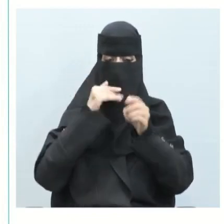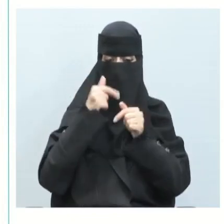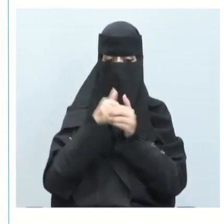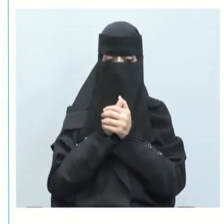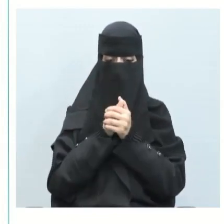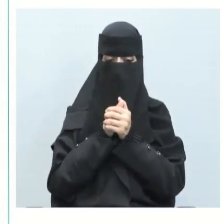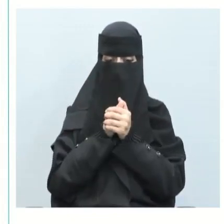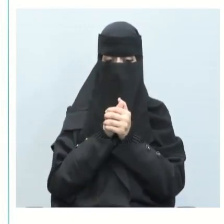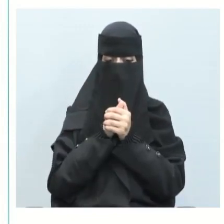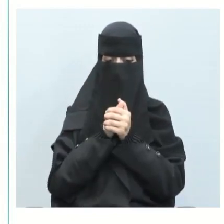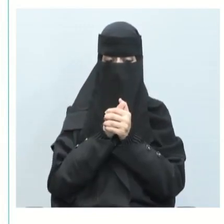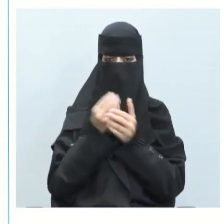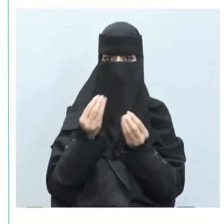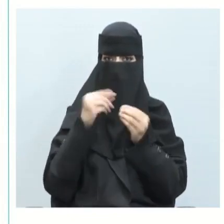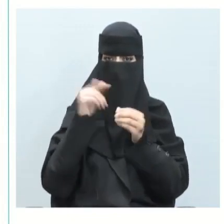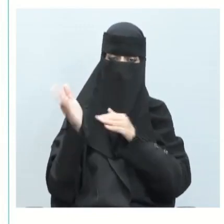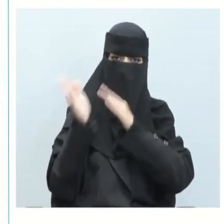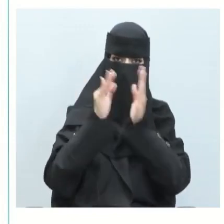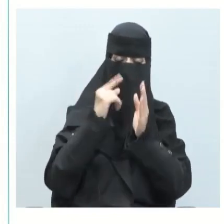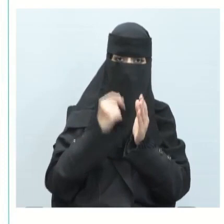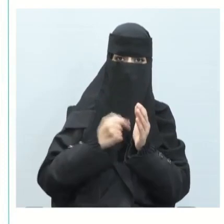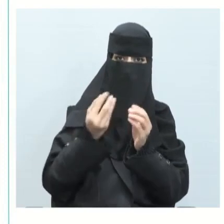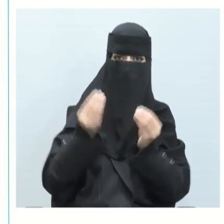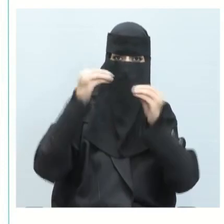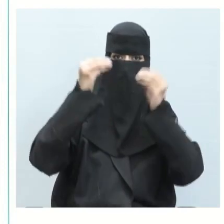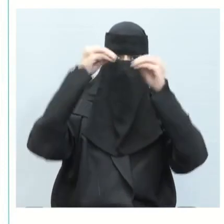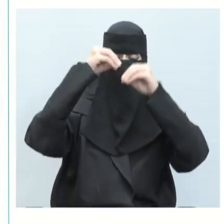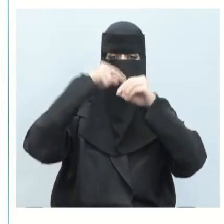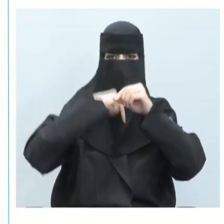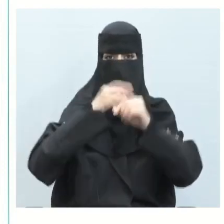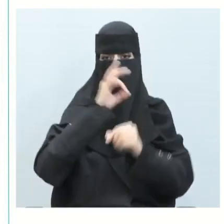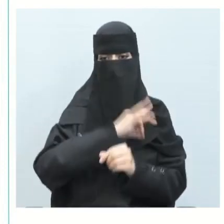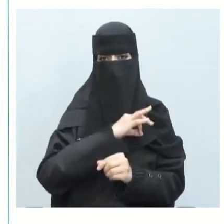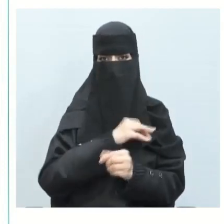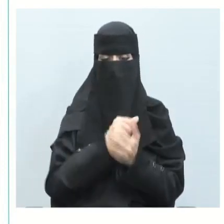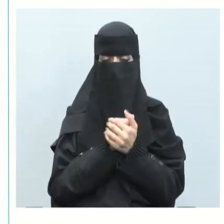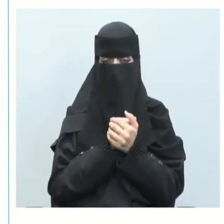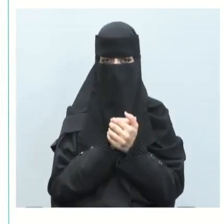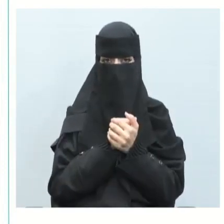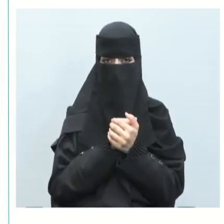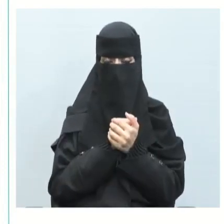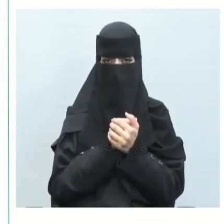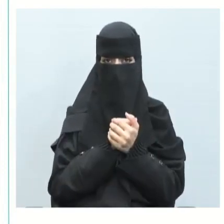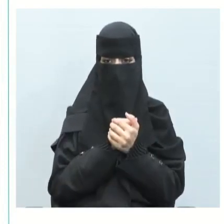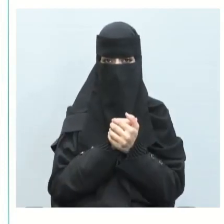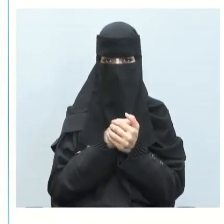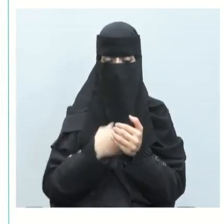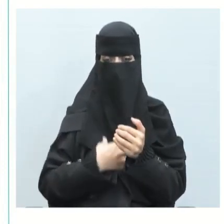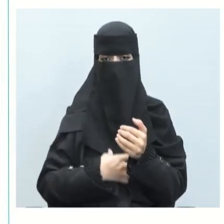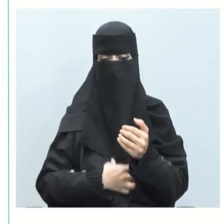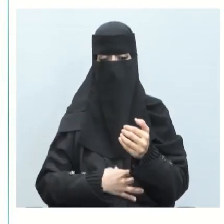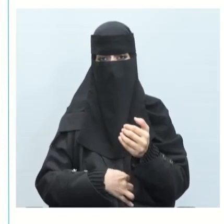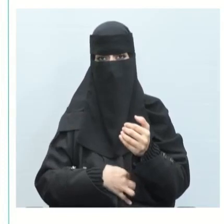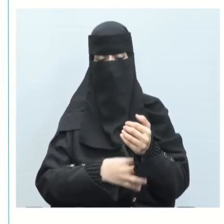يقودك الى الهيمنه في السوق لان لديك سعر تنافسي مختلف عن الاخرين وبامكانك ان تخفض